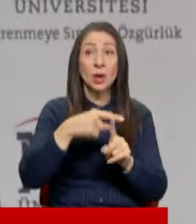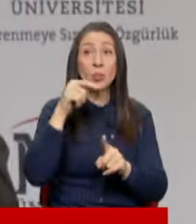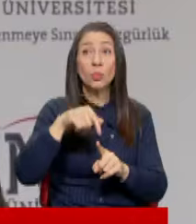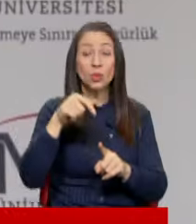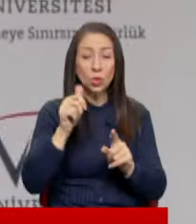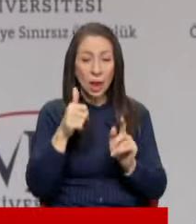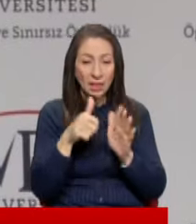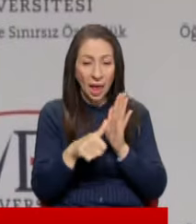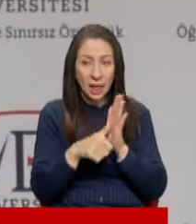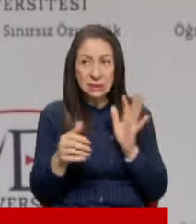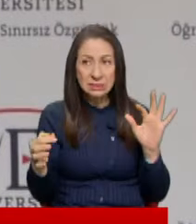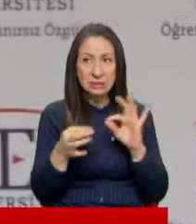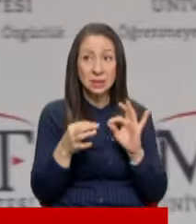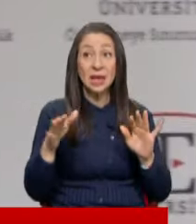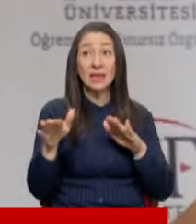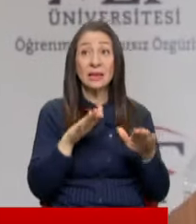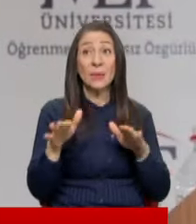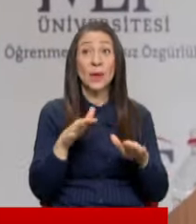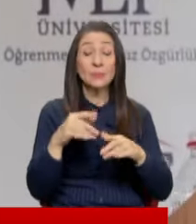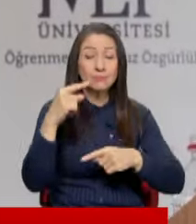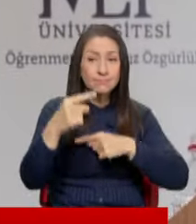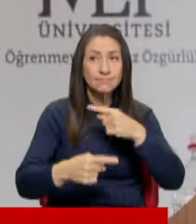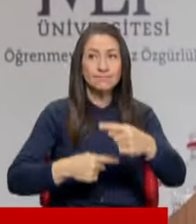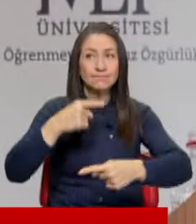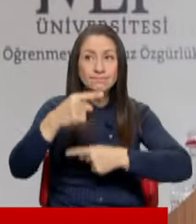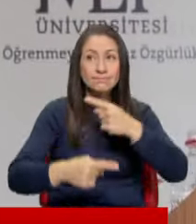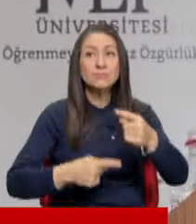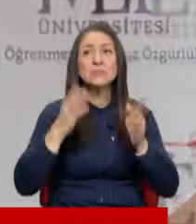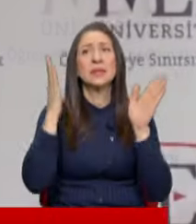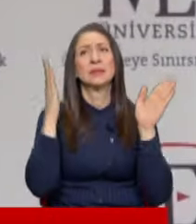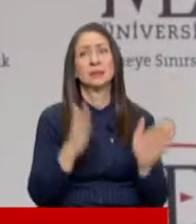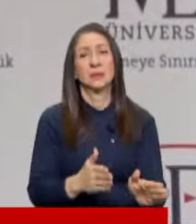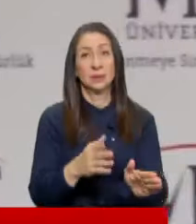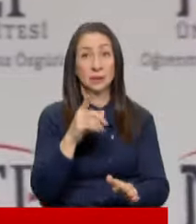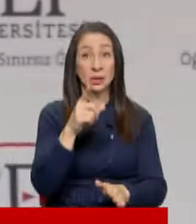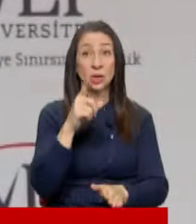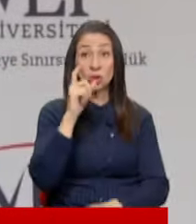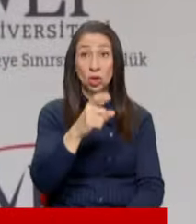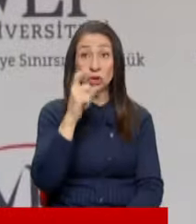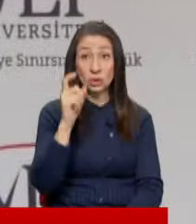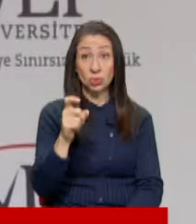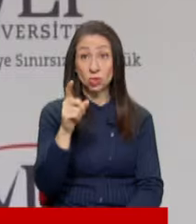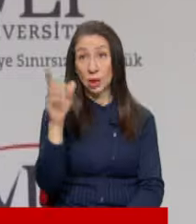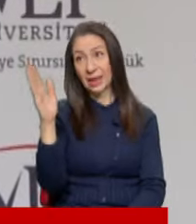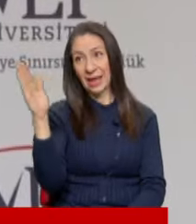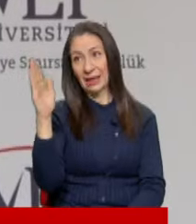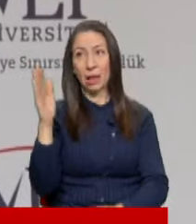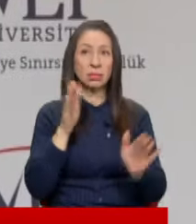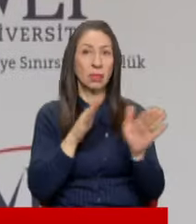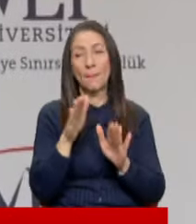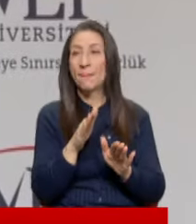bugünlere gelirsin deprem tekerrür periyotları da dolmuş 99'da Burada deprem